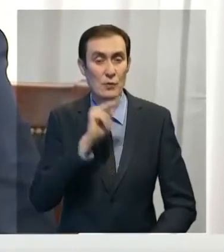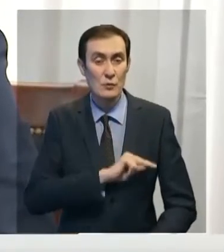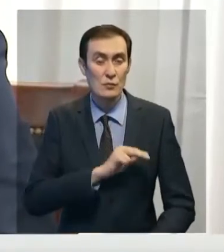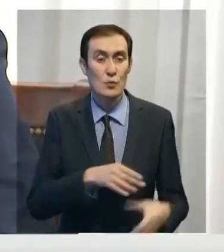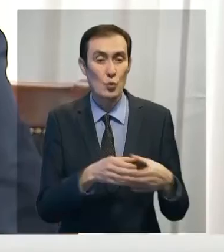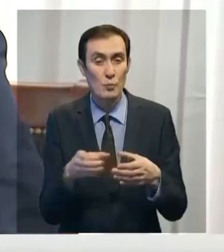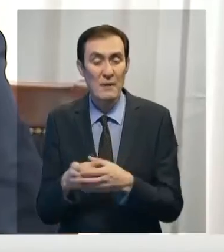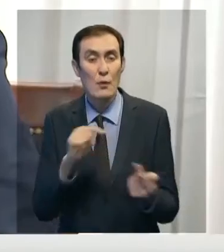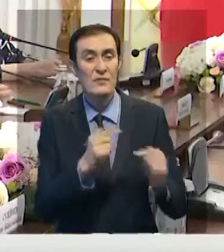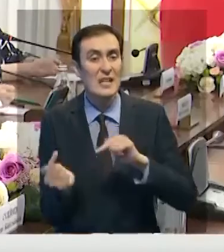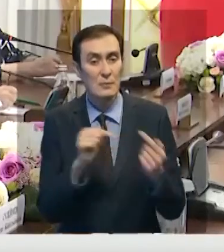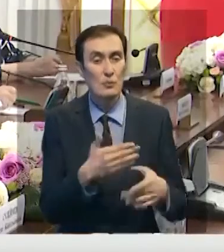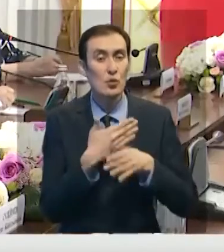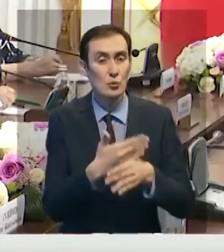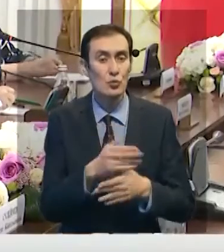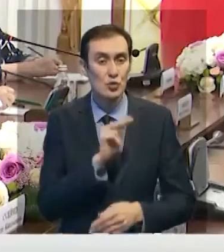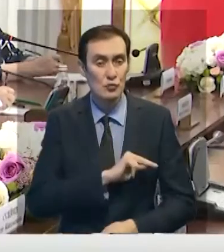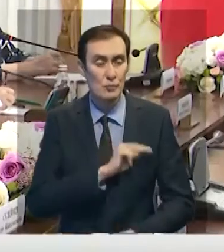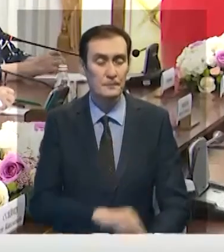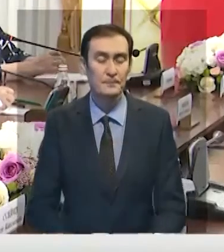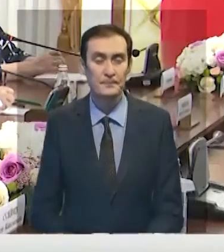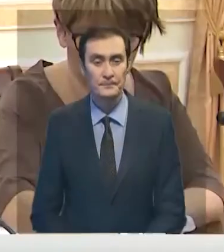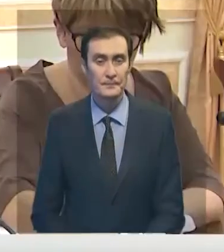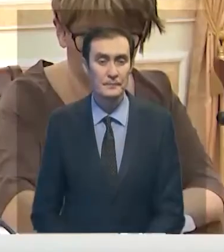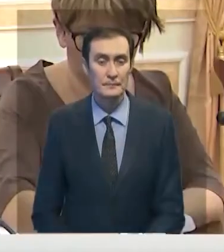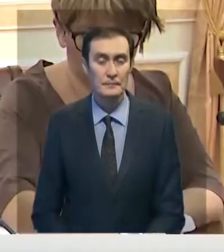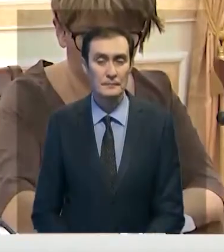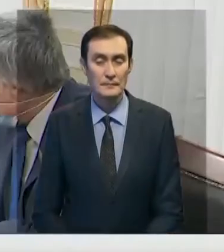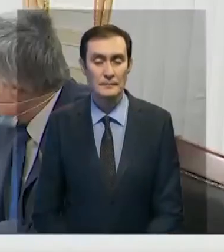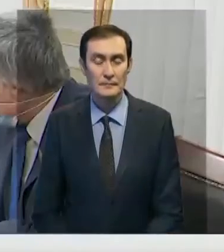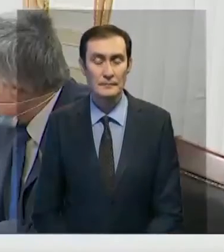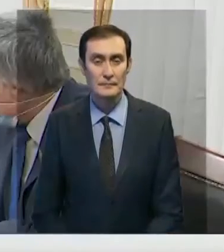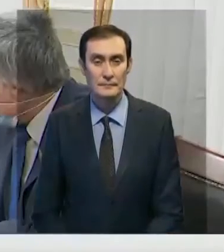действуют группы по взаимному сотрудничеству.